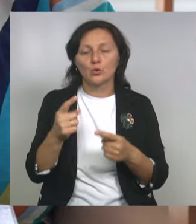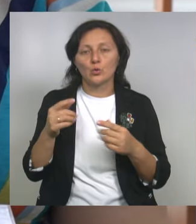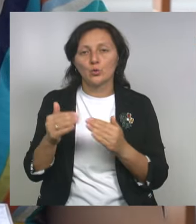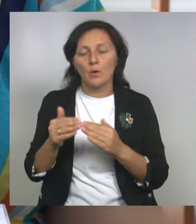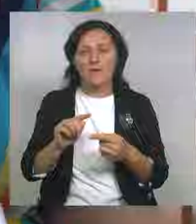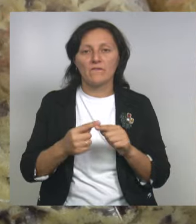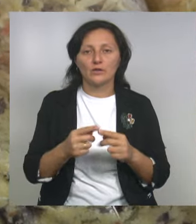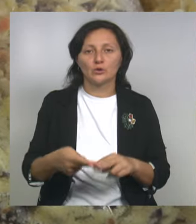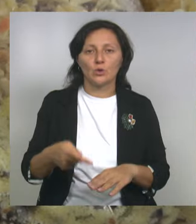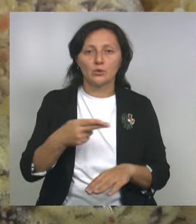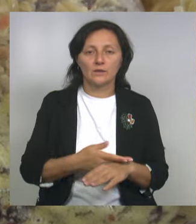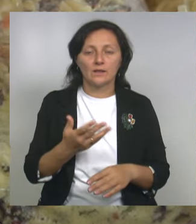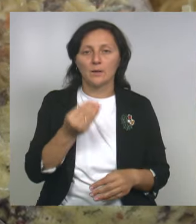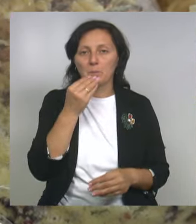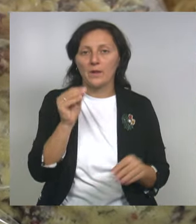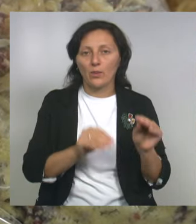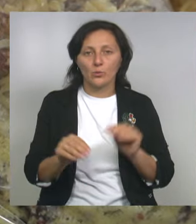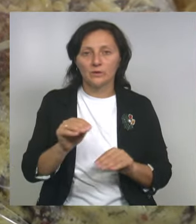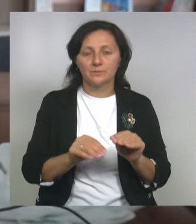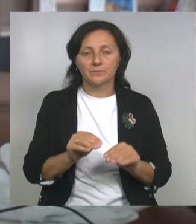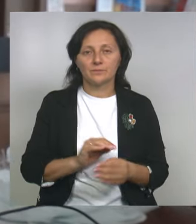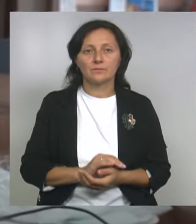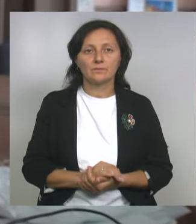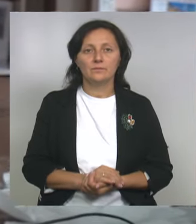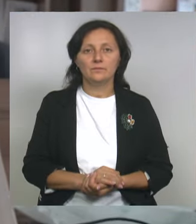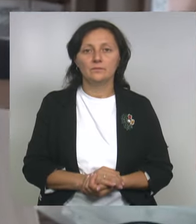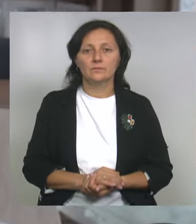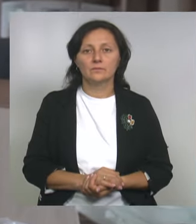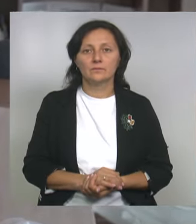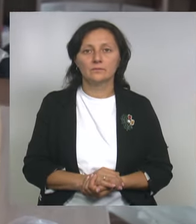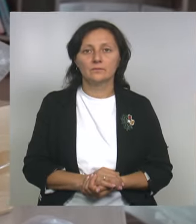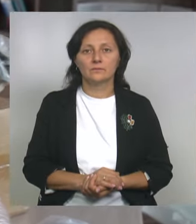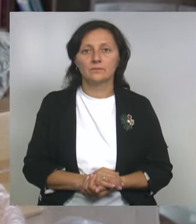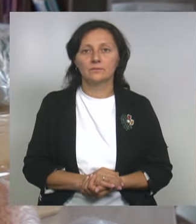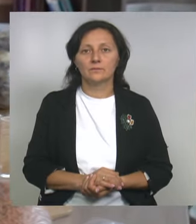или заготавливает продукты для наших защитников. Да, борща.